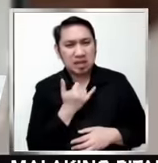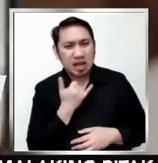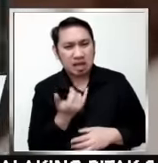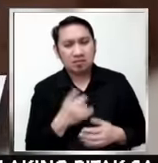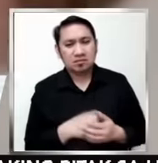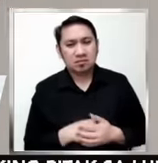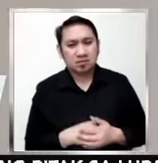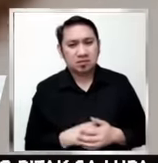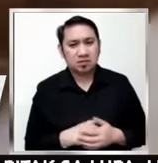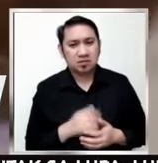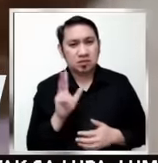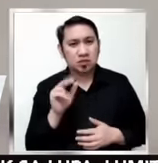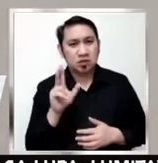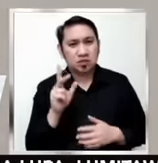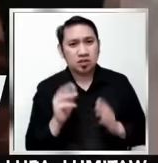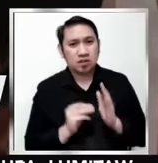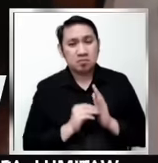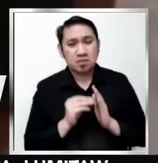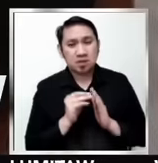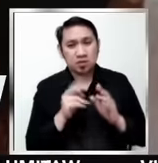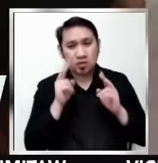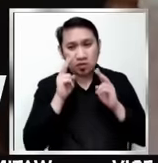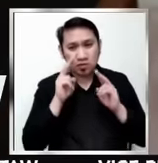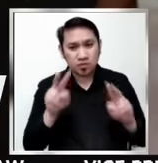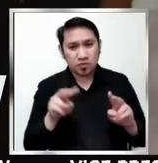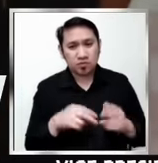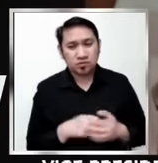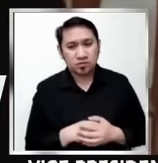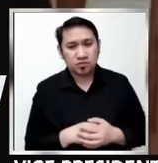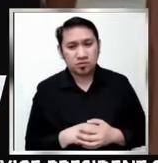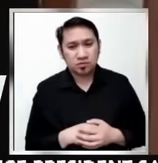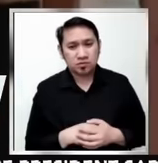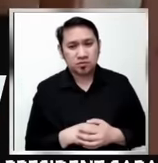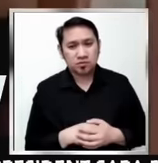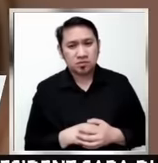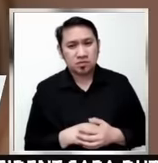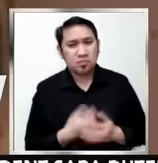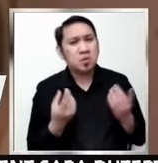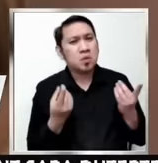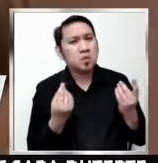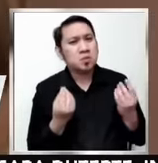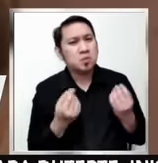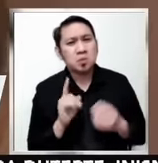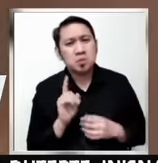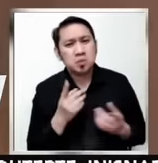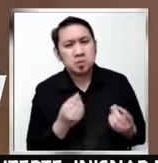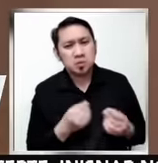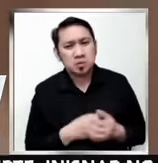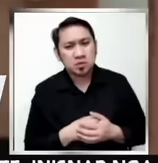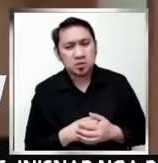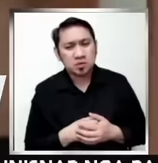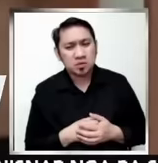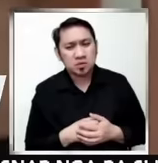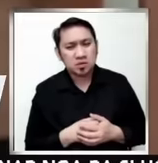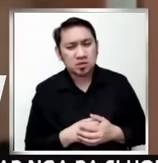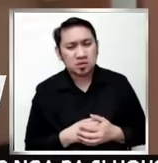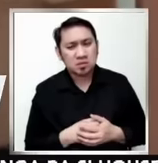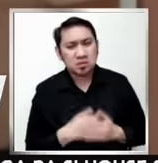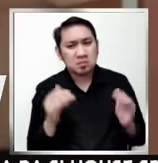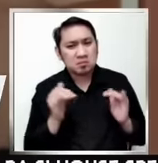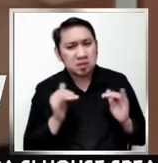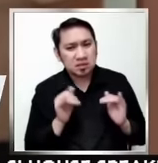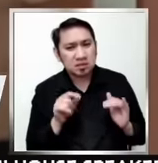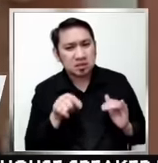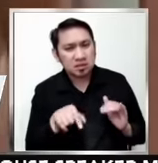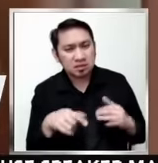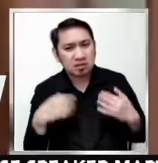13 million views and counting. Hector, anong ginagawa mo dito? May meeting ako. Meeting? Nakaganya ka?